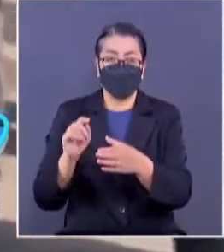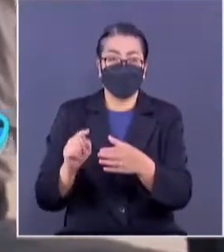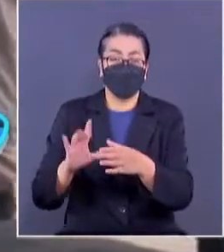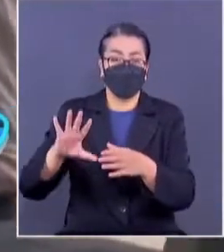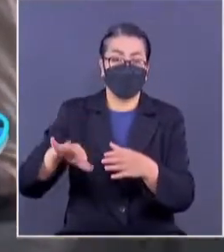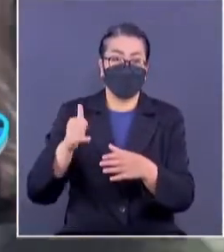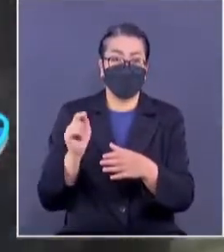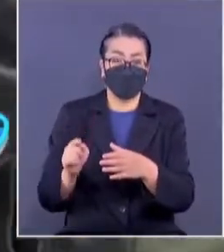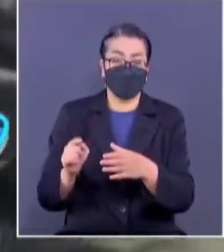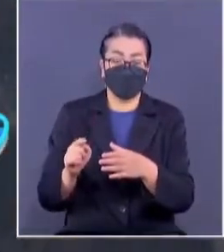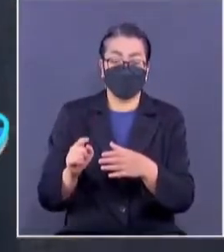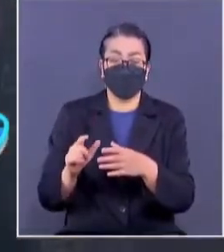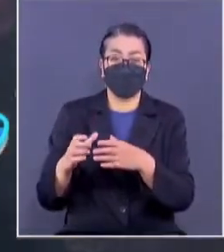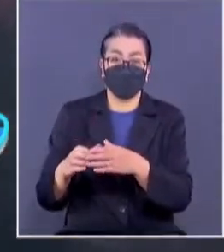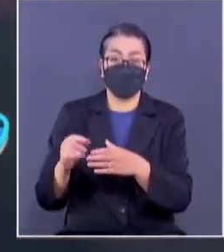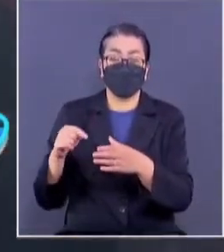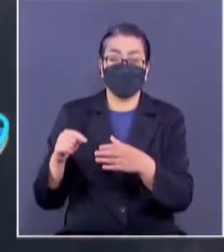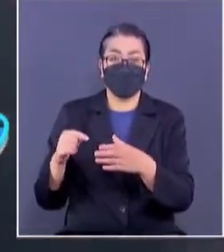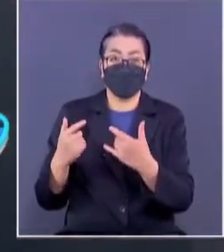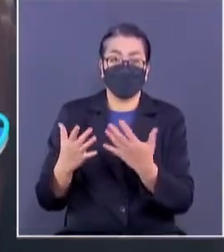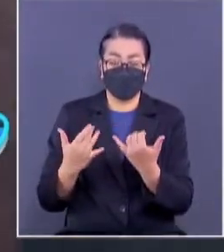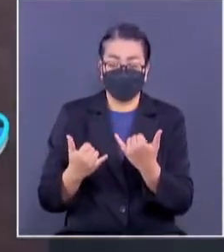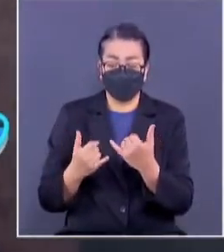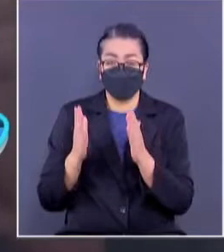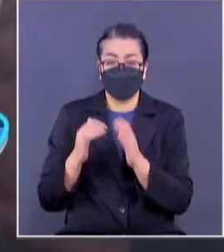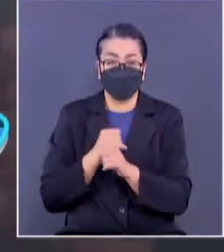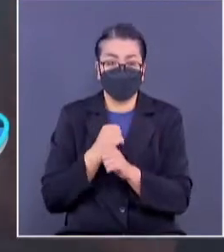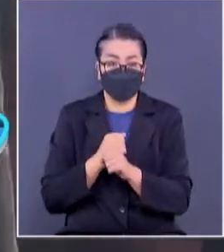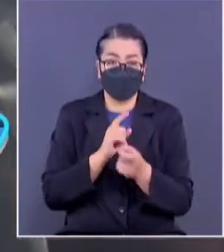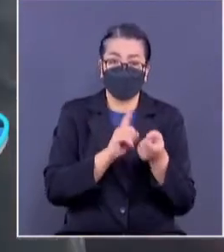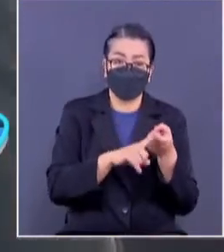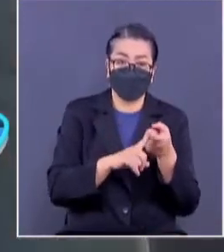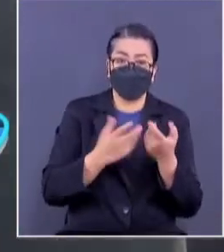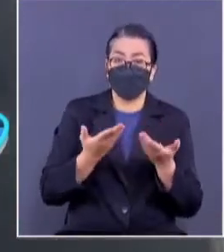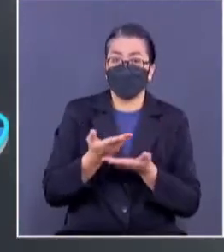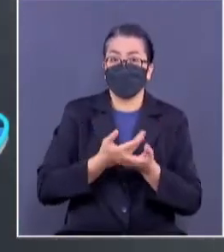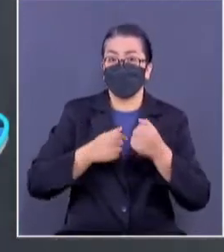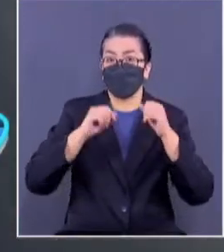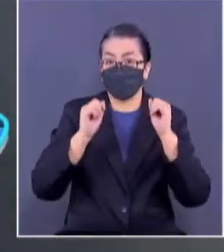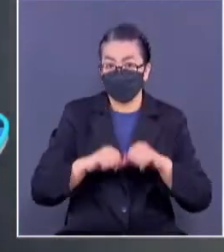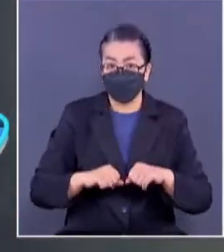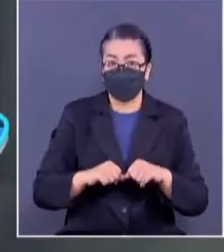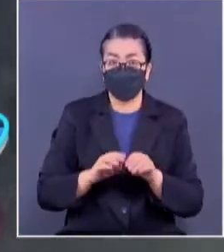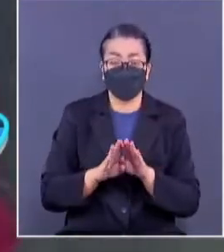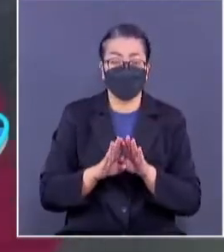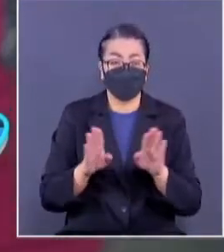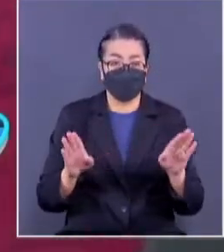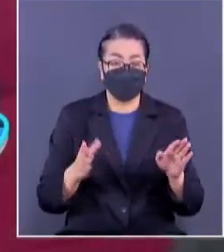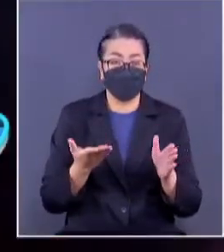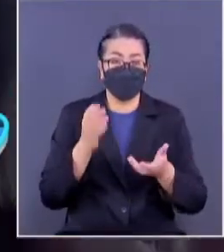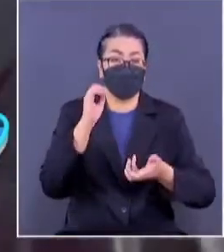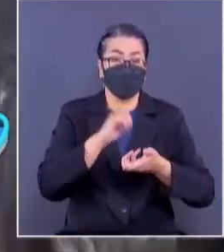จากเมืองเจียงอินน์ค่ะใกล้กรุงเทพแล้วหลังเจ้าหน้าที่ของยูเครนและก็รัสเซียตกลงที่จะเปิดระเบียงมนุษยธรรมหรือว่า